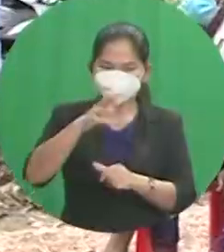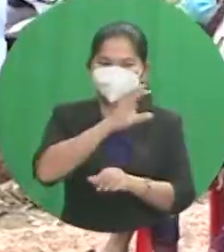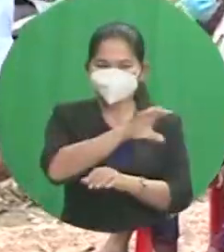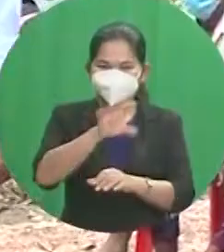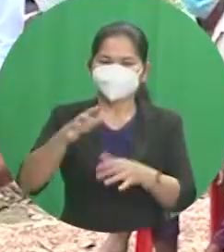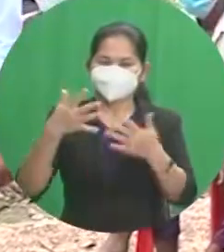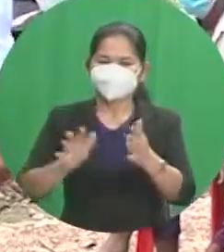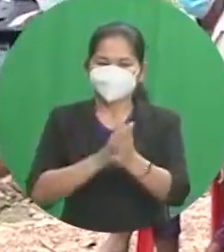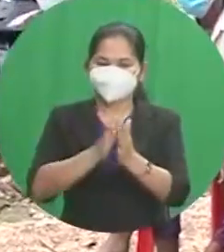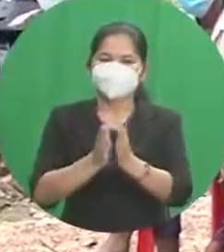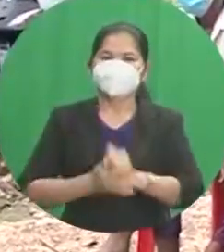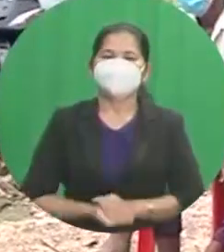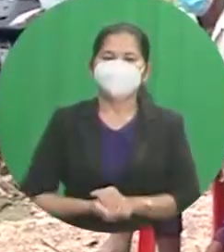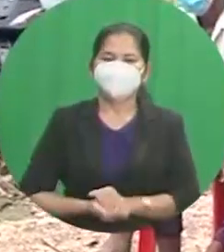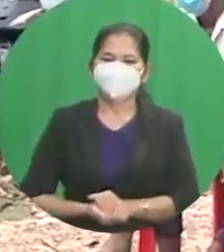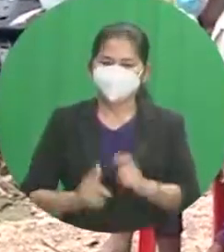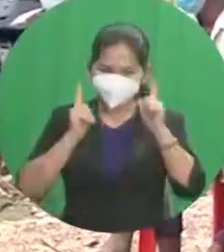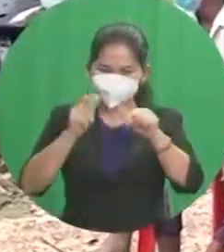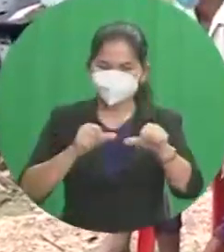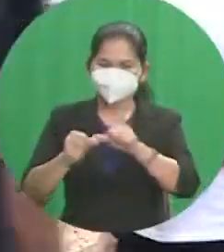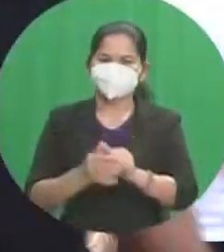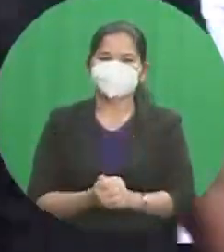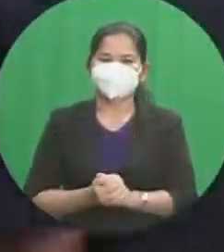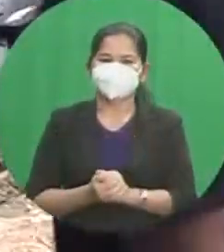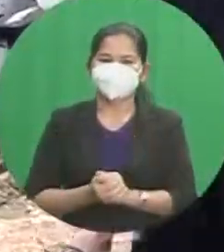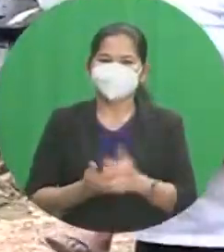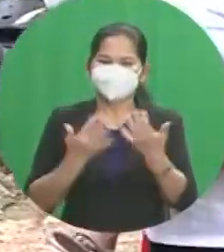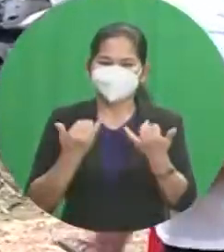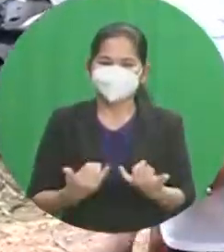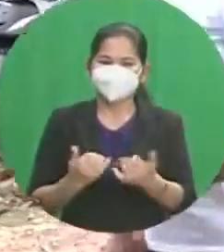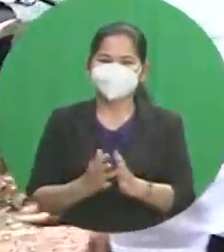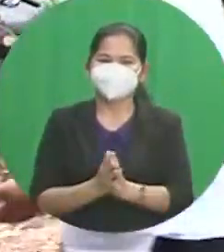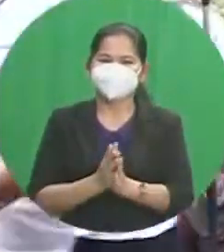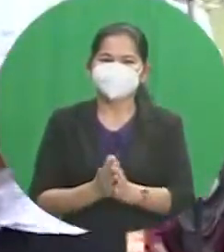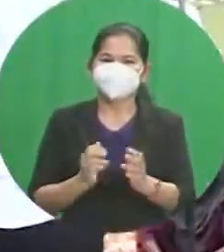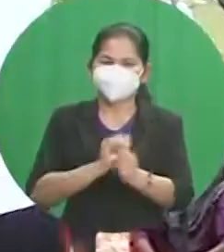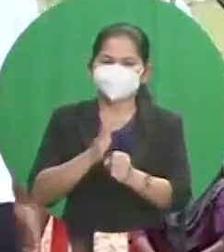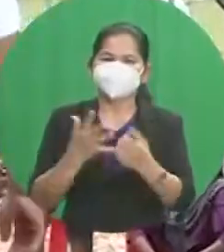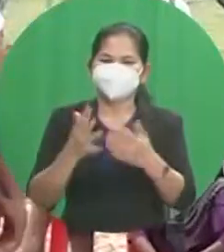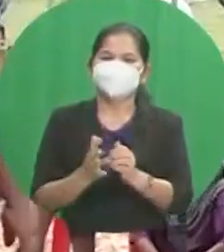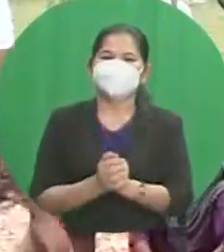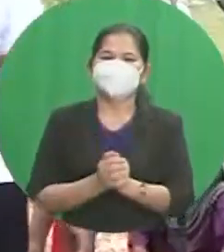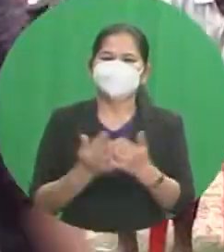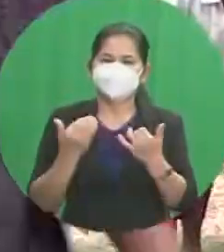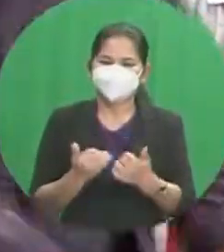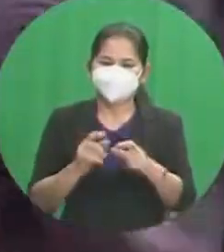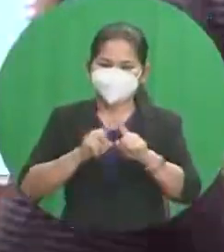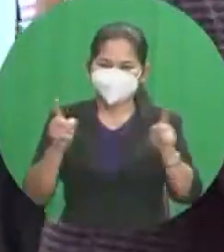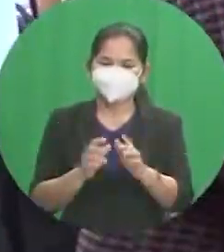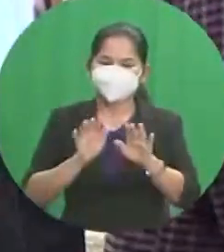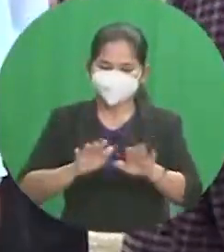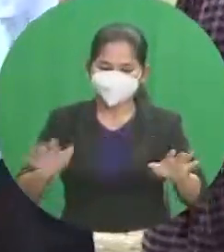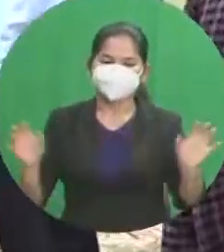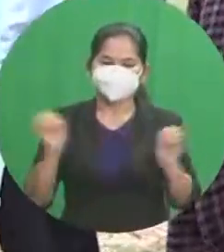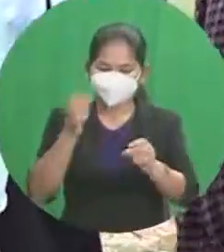ត្តនានានៅទូទាំងប្រទេសឯកឧត្តមបានបន្តថាបច្ចុប្បន្នក្នុងបរិបទជំងឺ COVID-19 នេះទោះបីក្មួយ